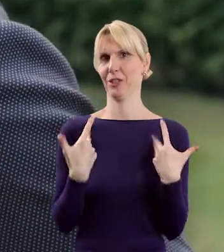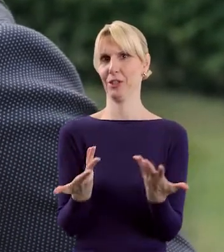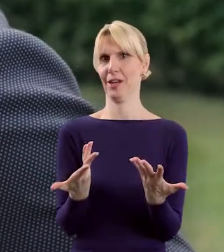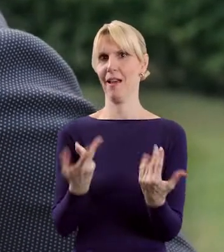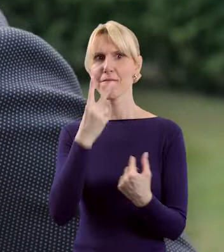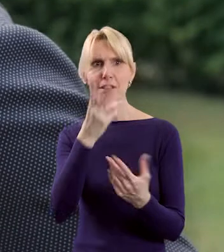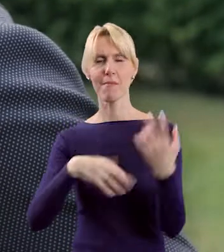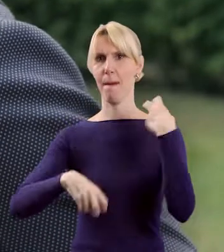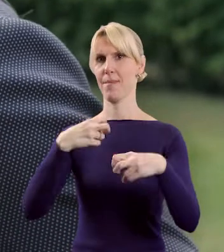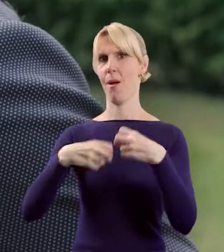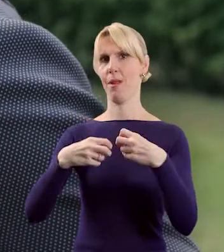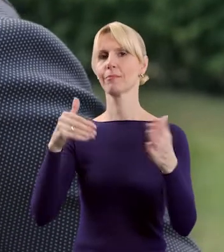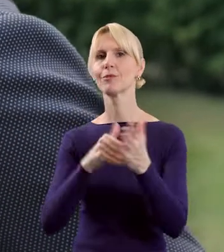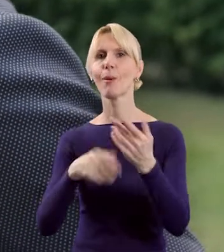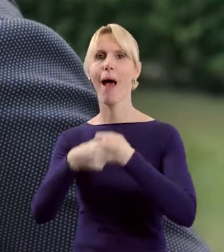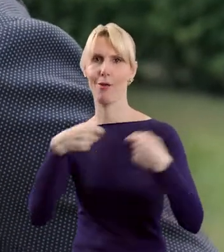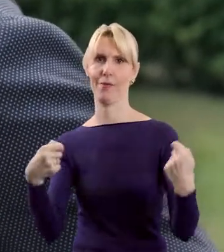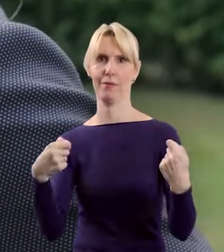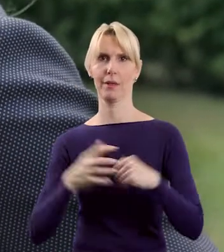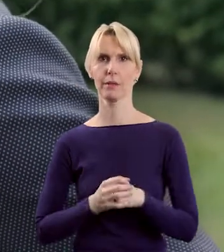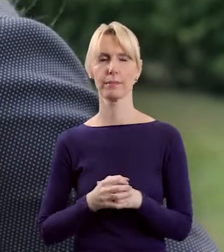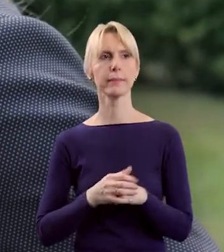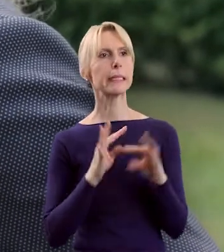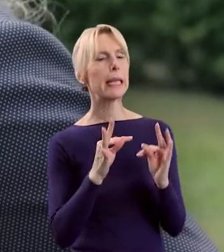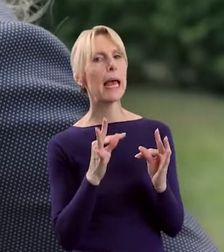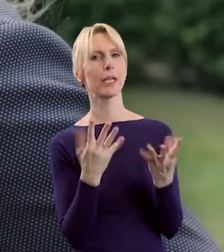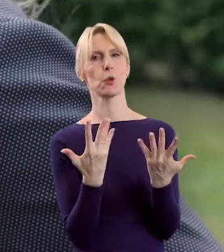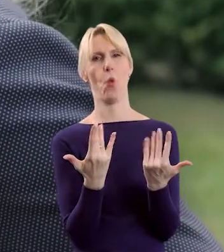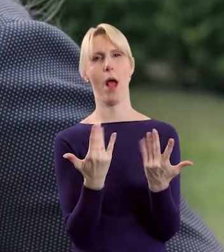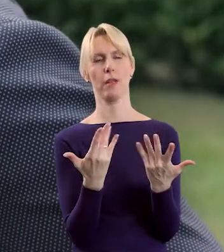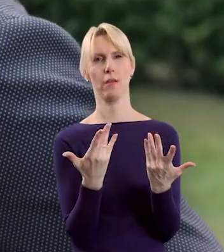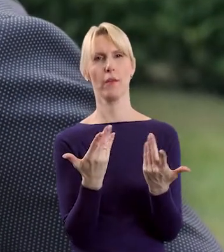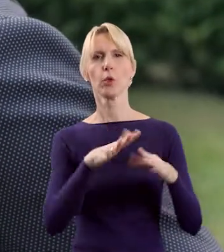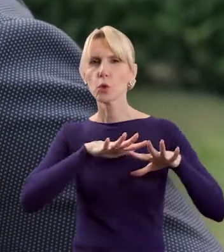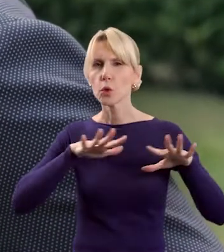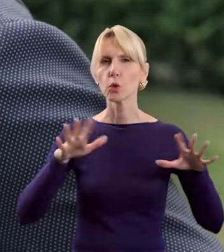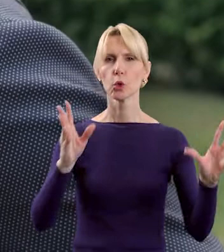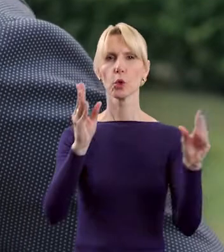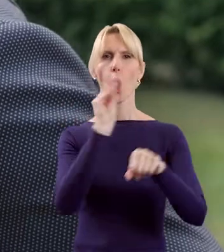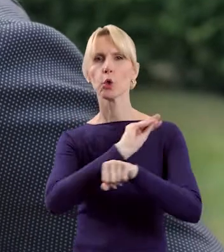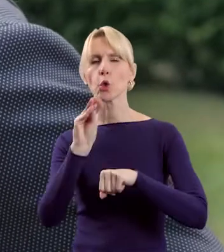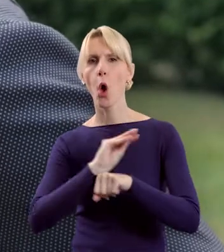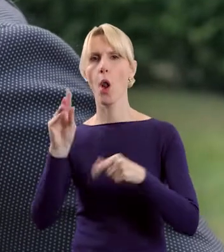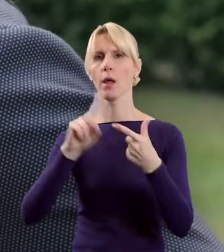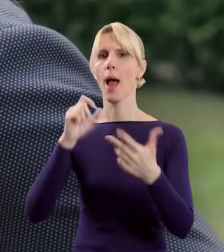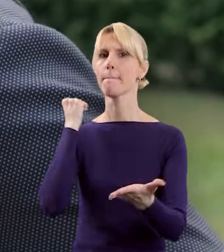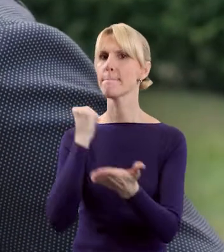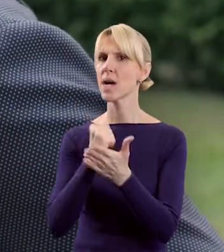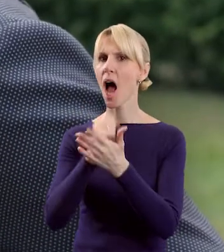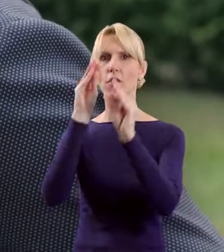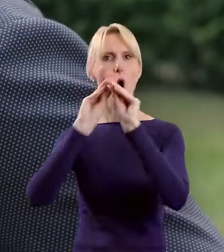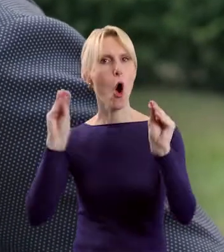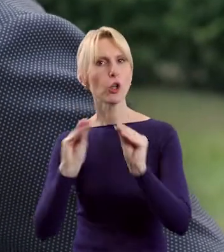na problemy, które nas spotykają. Oczywiście teraz jest łatwiej, jest mnóstwo szkoleń, jest prawo oświatowe dostosowane